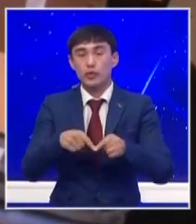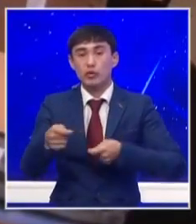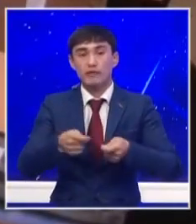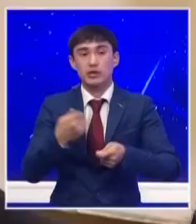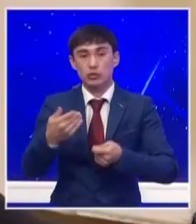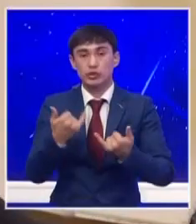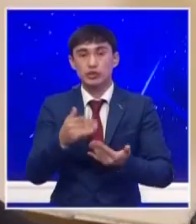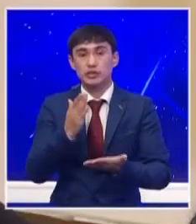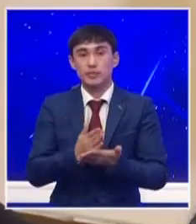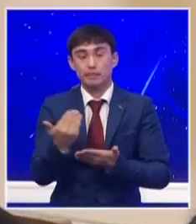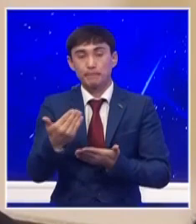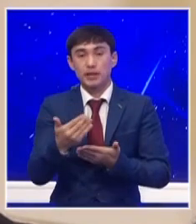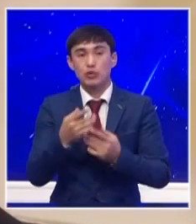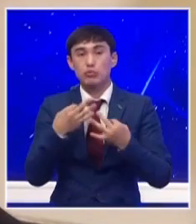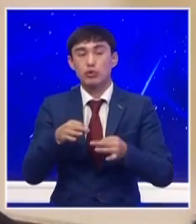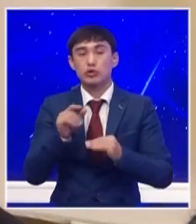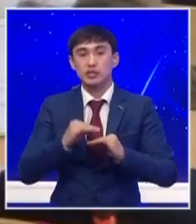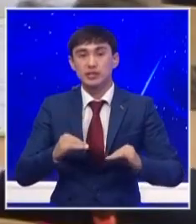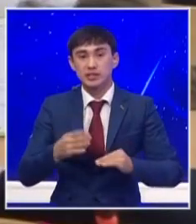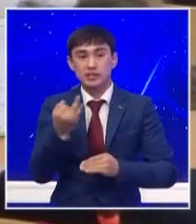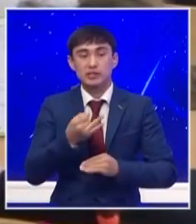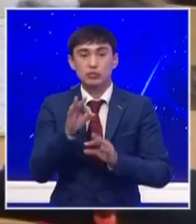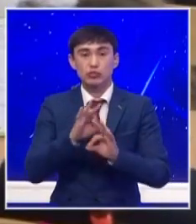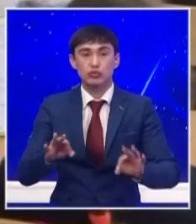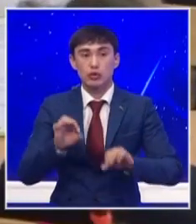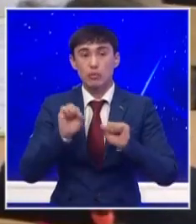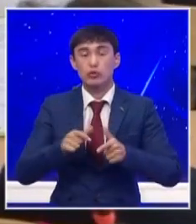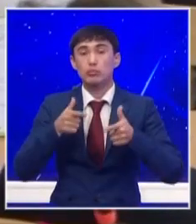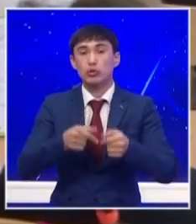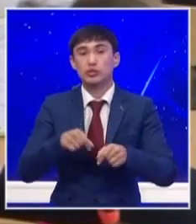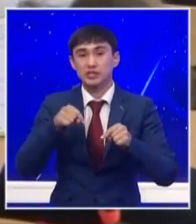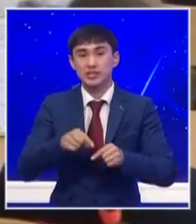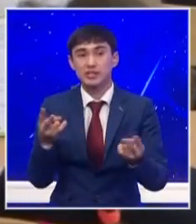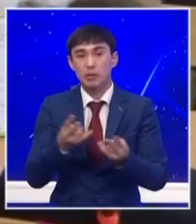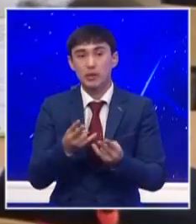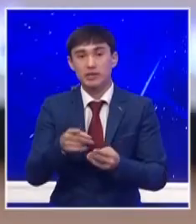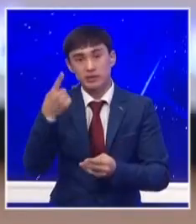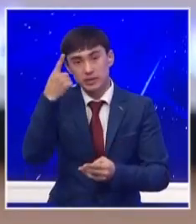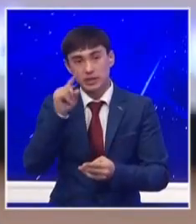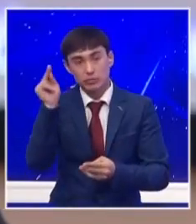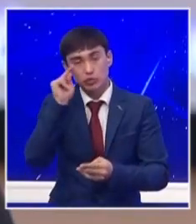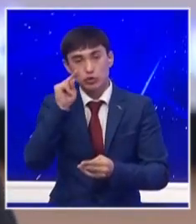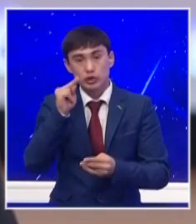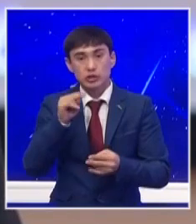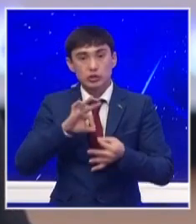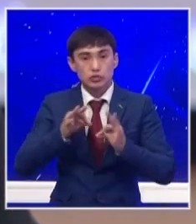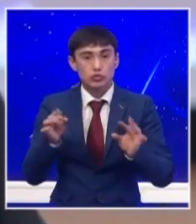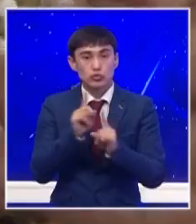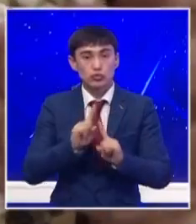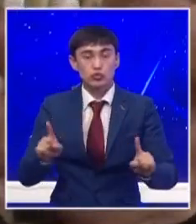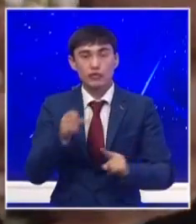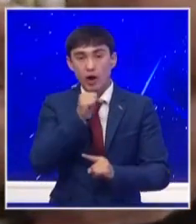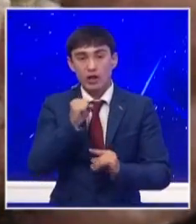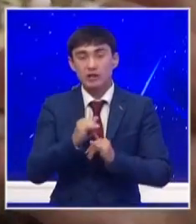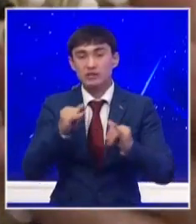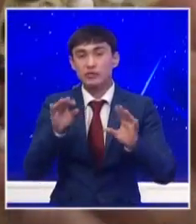которого он сейчас является любой школьник интересующийся музыкой может получить здесь необходимые знания постигать тонкости искусства вокала